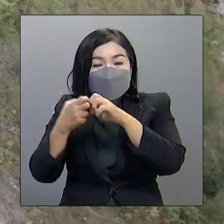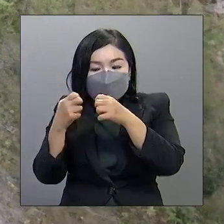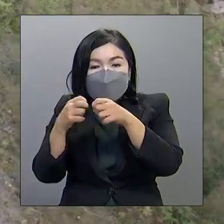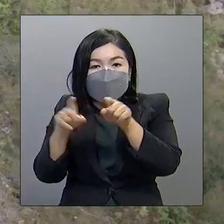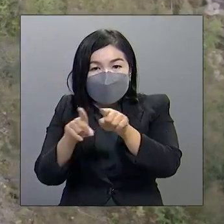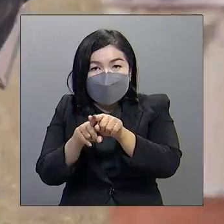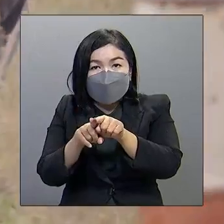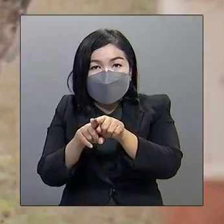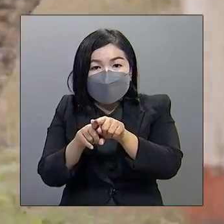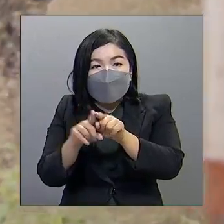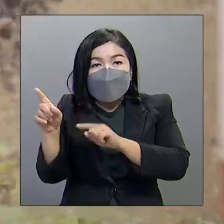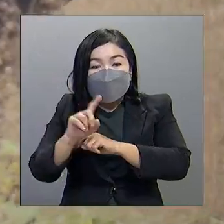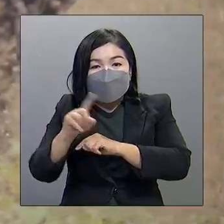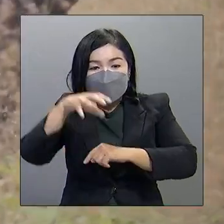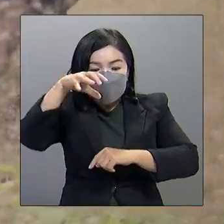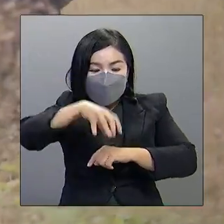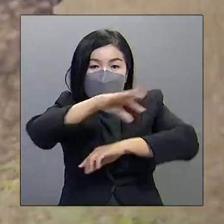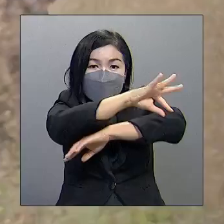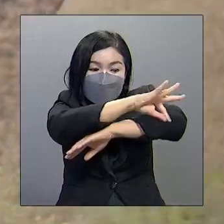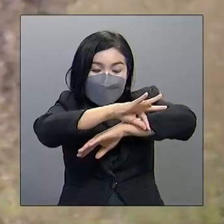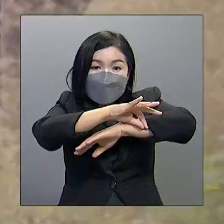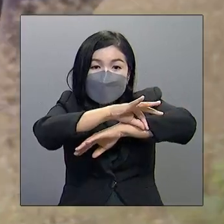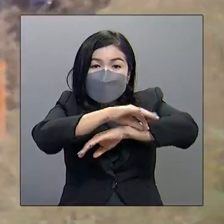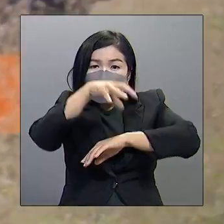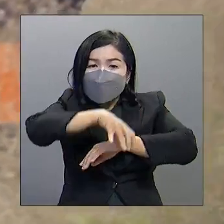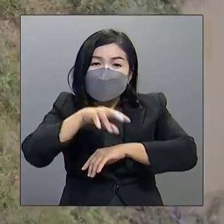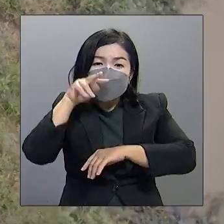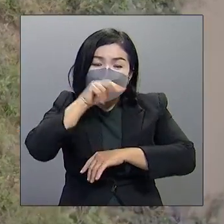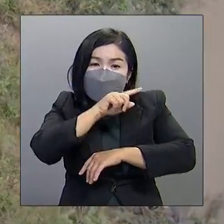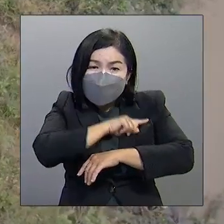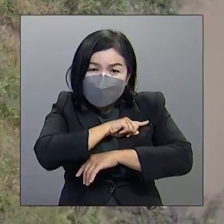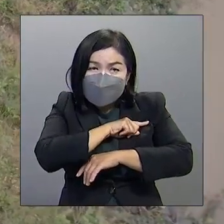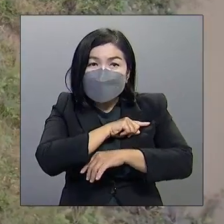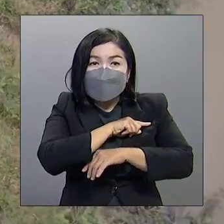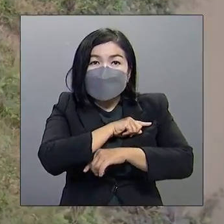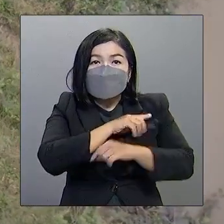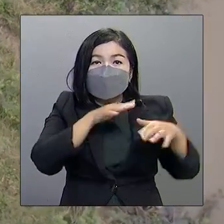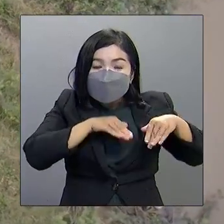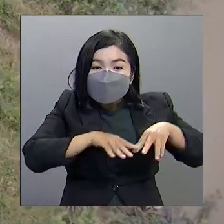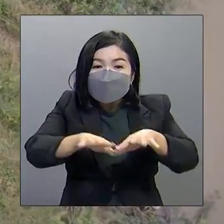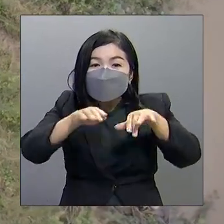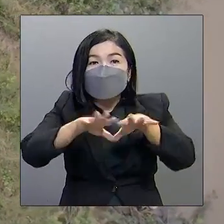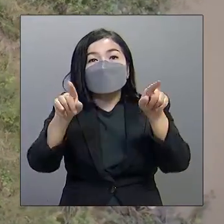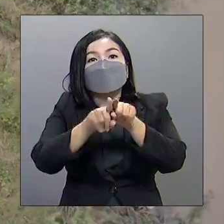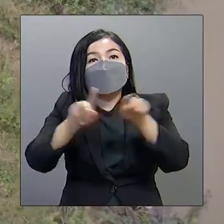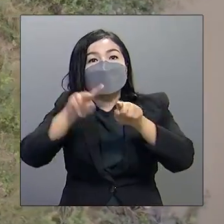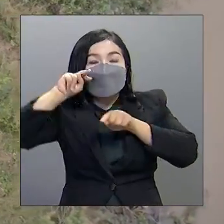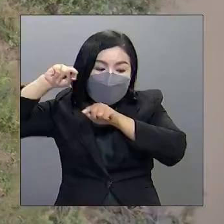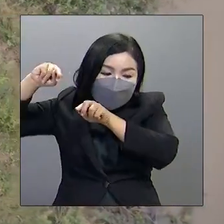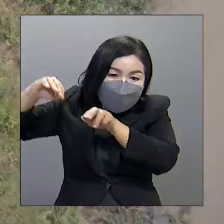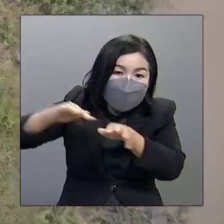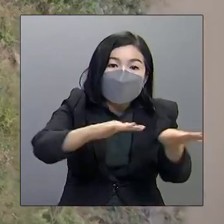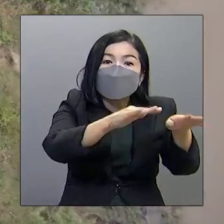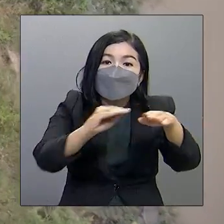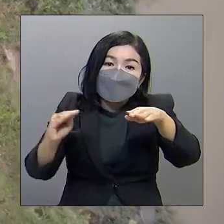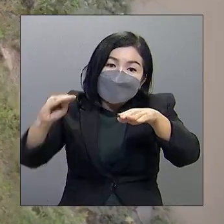อนที่ทางกรมโยธาเนี่ยรับน้ำเข้ามาเพื่อที่จะช่วยตัดยอดน้ำเนี่ยก็ข้ามตรงจุดสุดเนี่ยครับเข้าไปท่วมทางด้าน